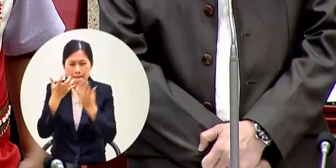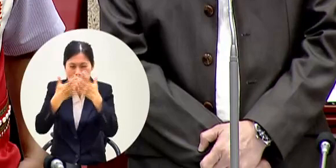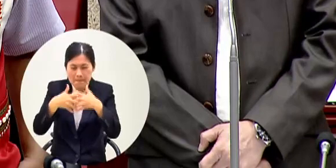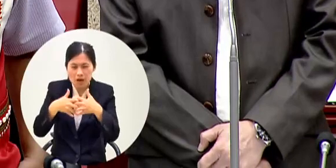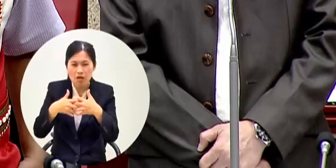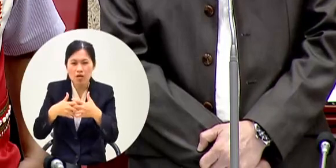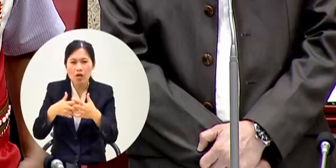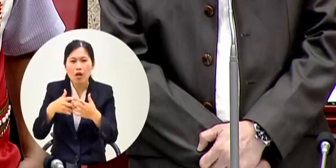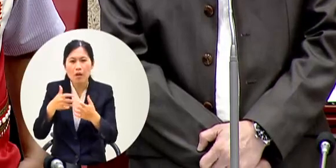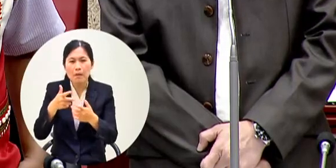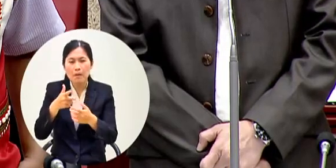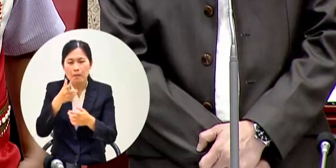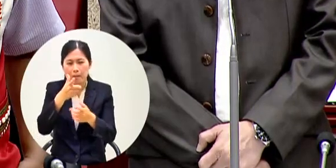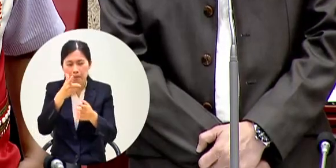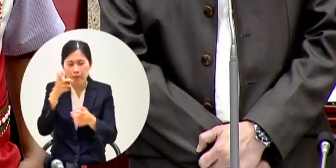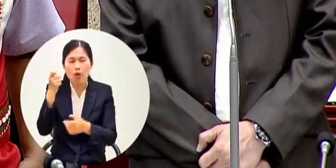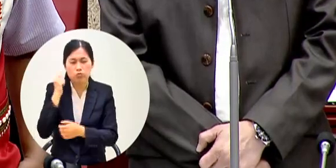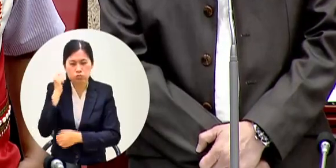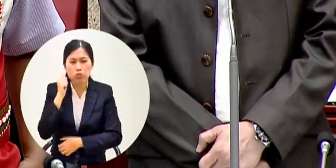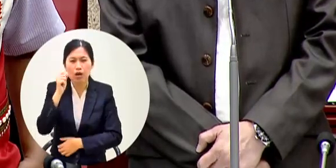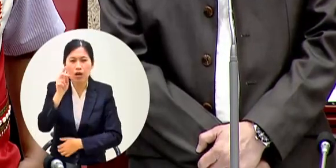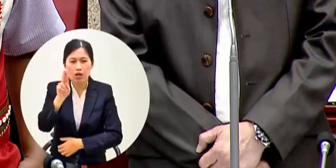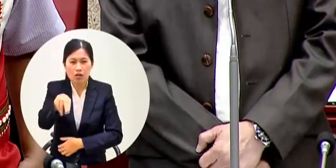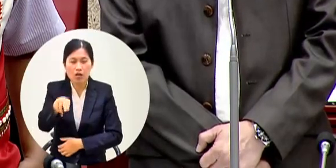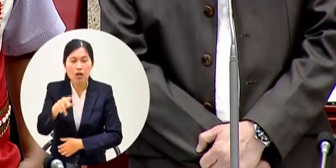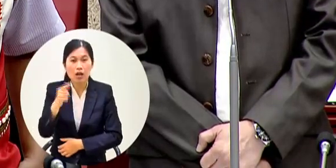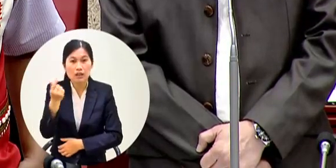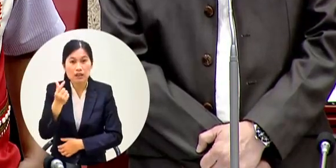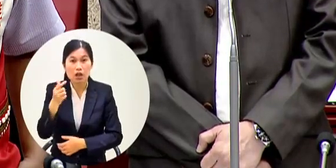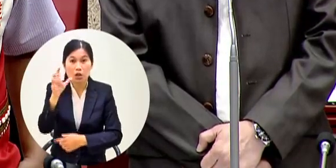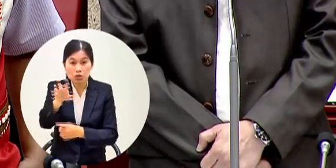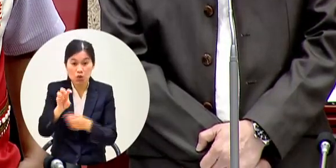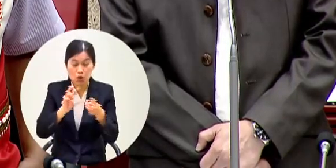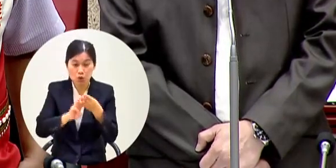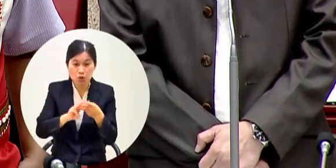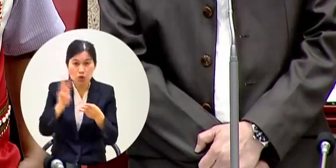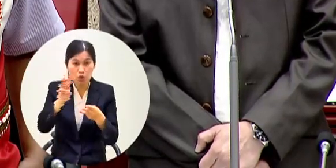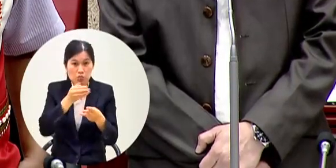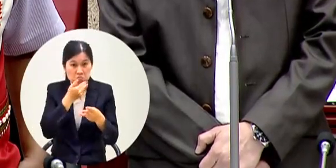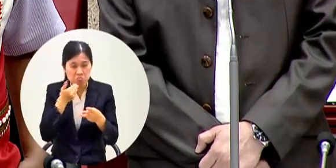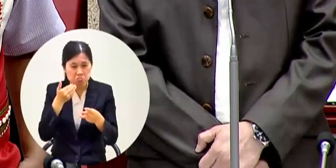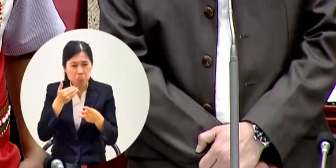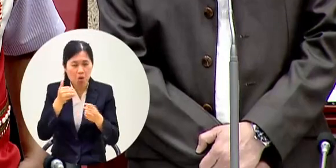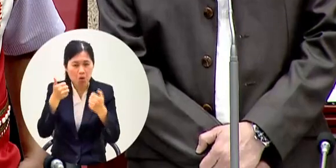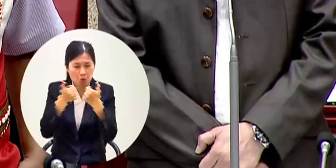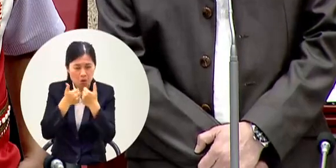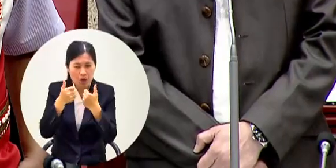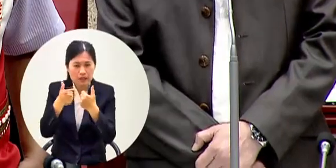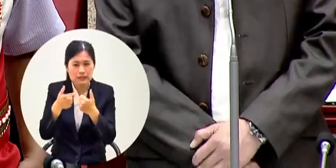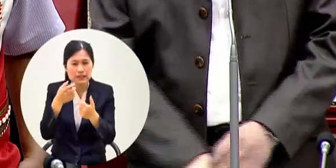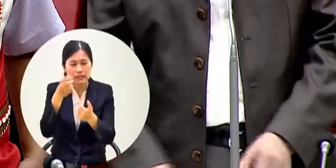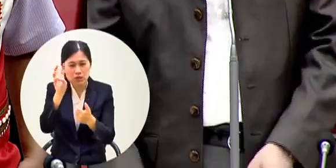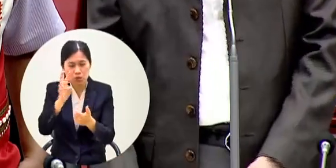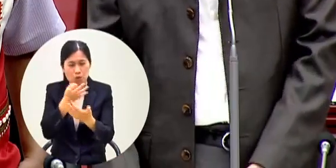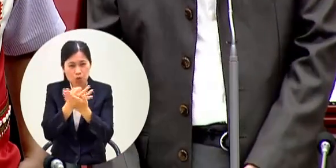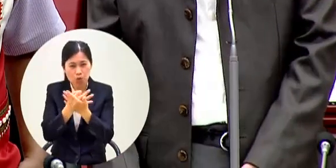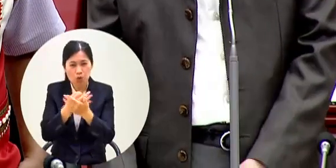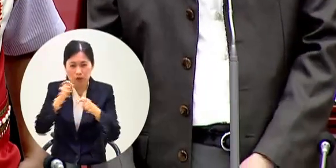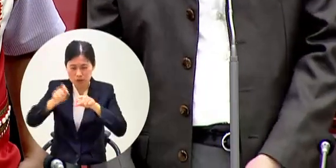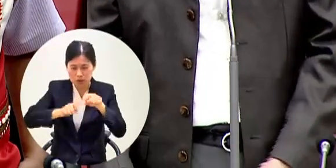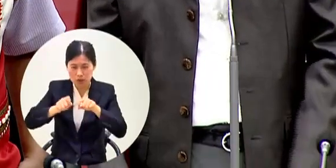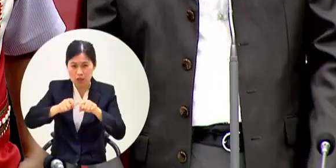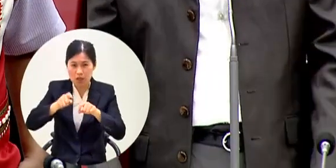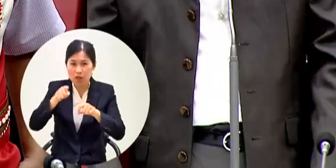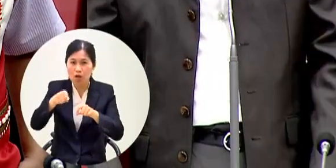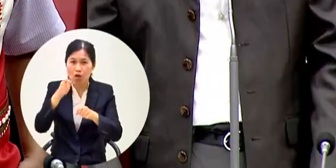好，那或者是要透过喷头或者是微喷的方式，或者是动力的设备等等的方式都可以来去进行。好、哦，所以这部分